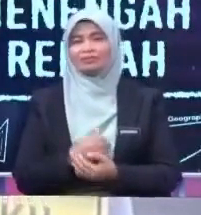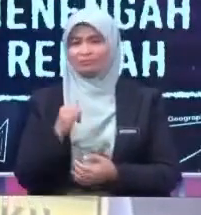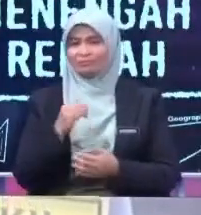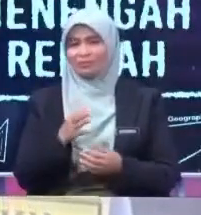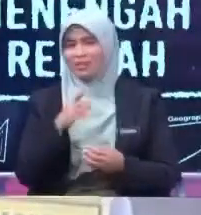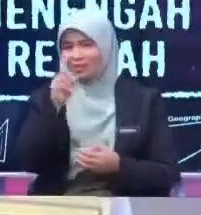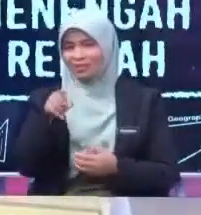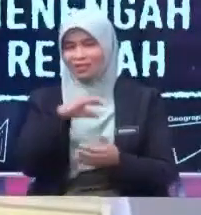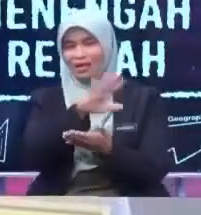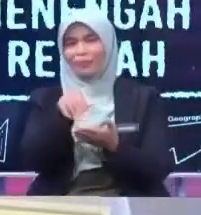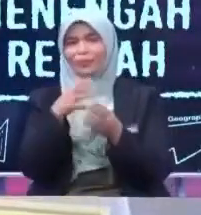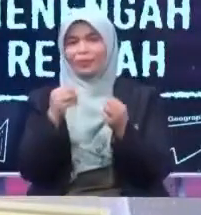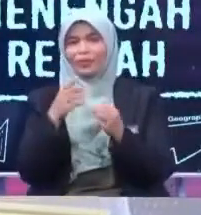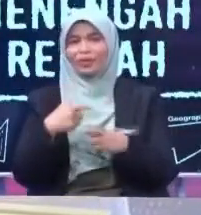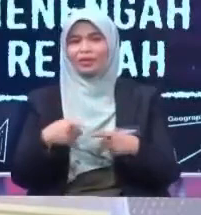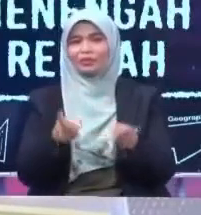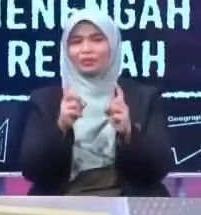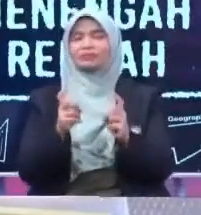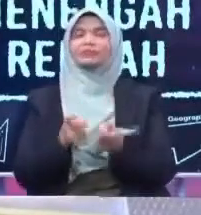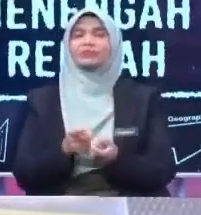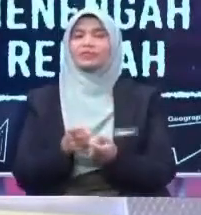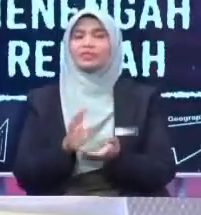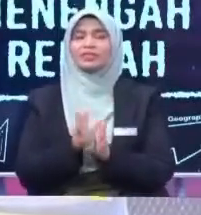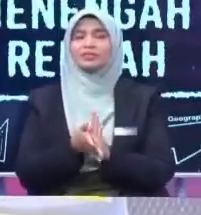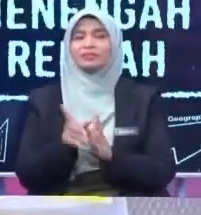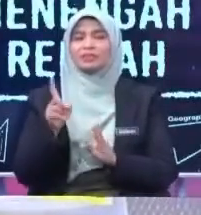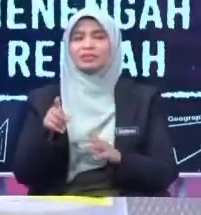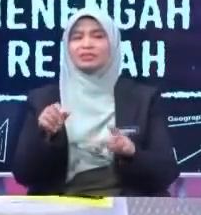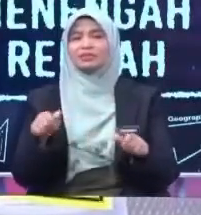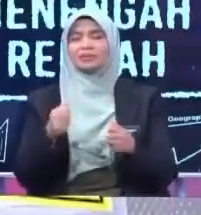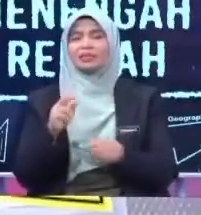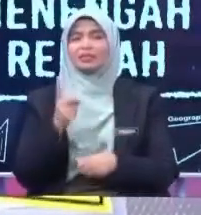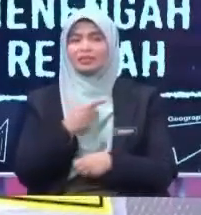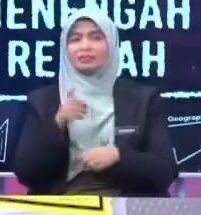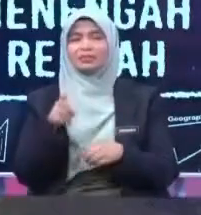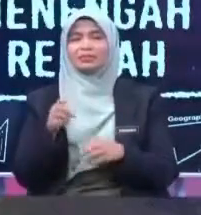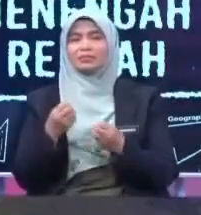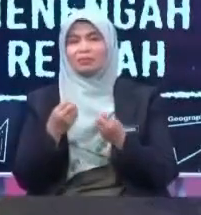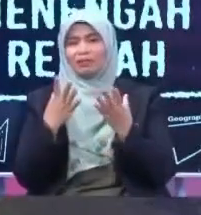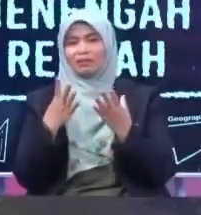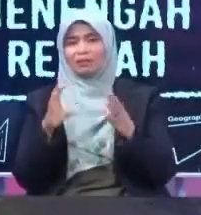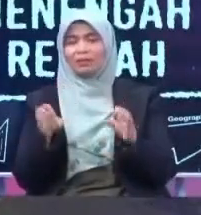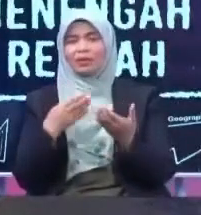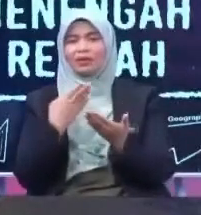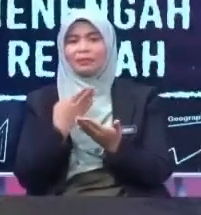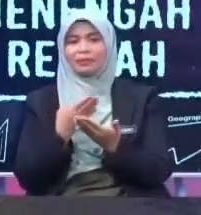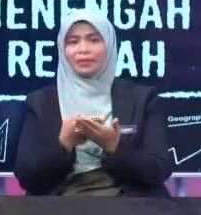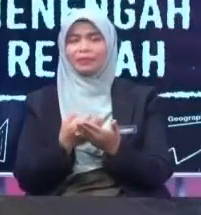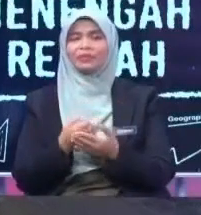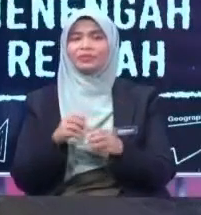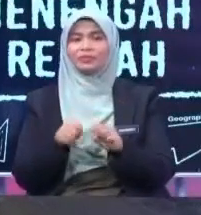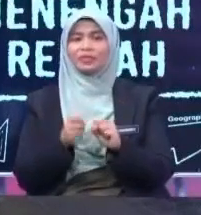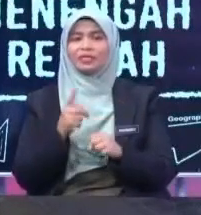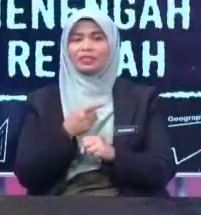Okey, sepantas cahaya. Jadi kalau kita nak selaju itu, amalan kita pun kena banyaklah. Kita kena memperbanyakkan amalan supaya kita